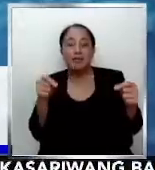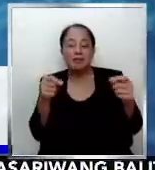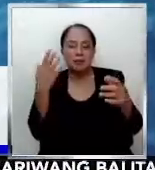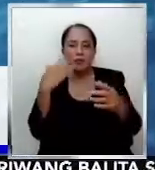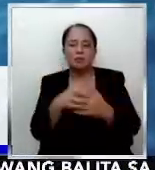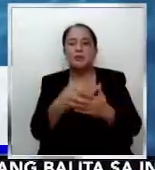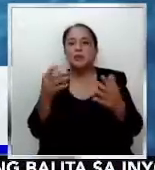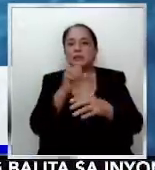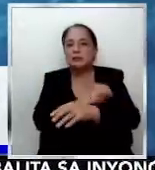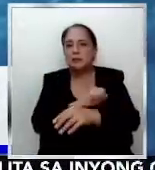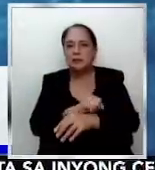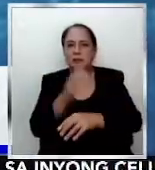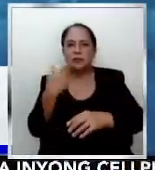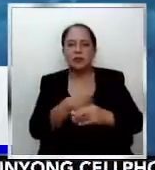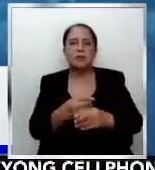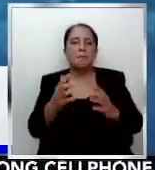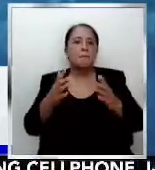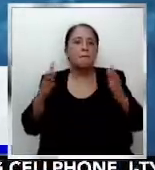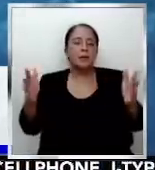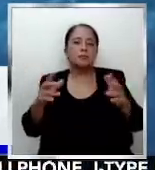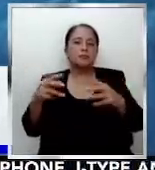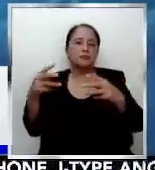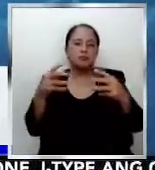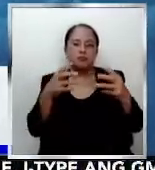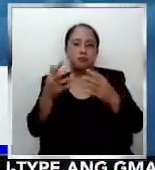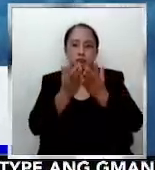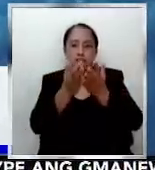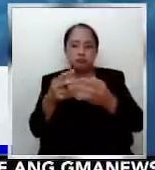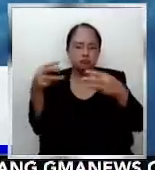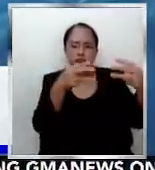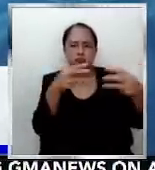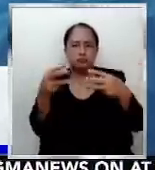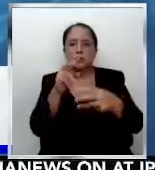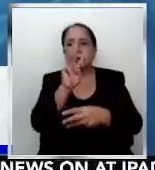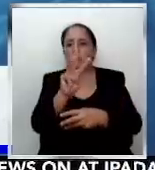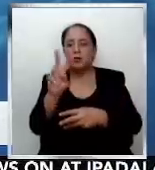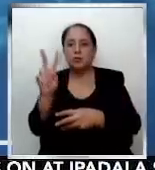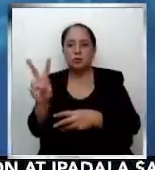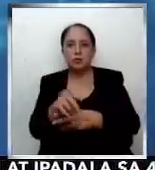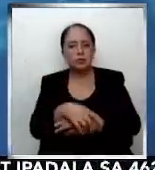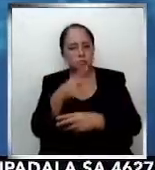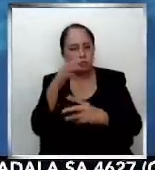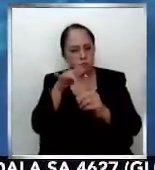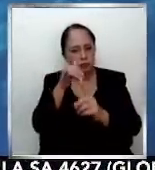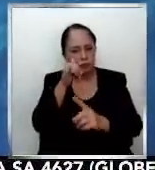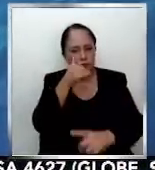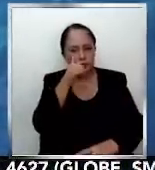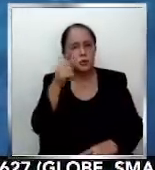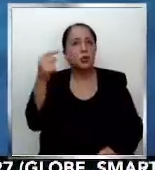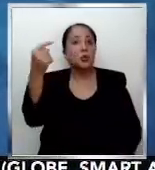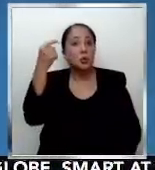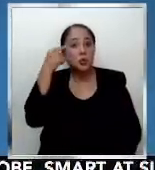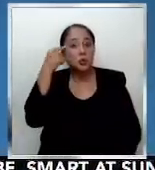ang tiniguriang pinakamalaking naval battle sa kasaysayan ng World War II. Sa itsura ng underwater video, akalain mong nangyari ito ilang buwan lang